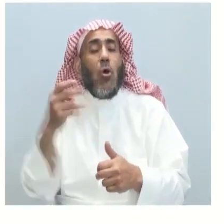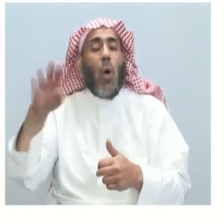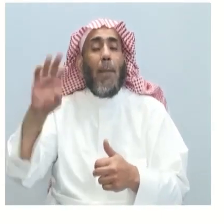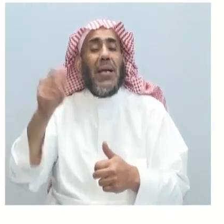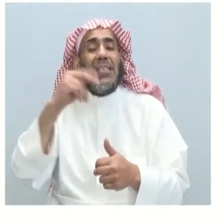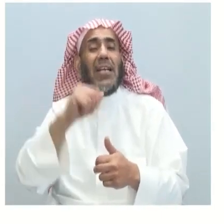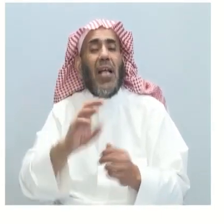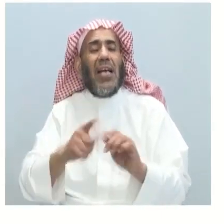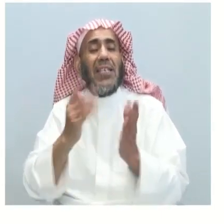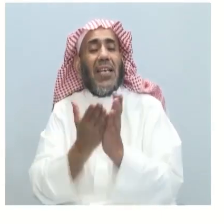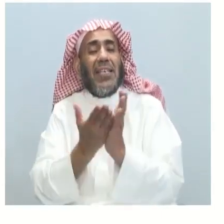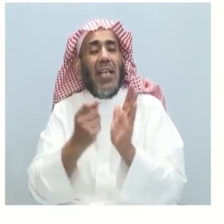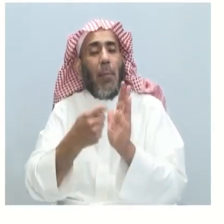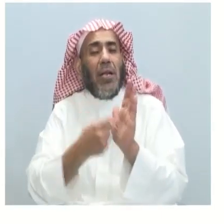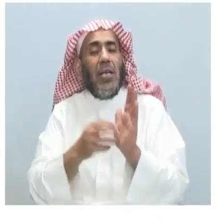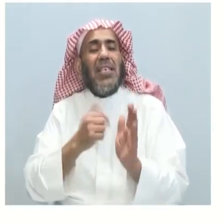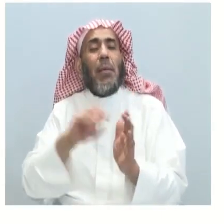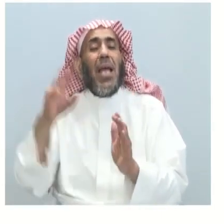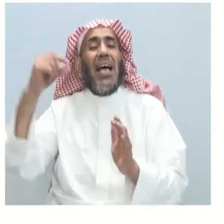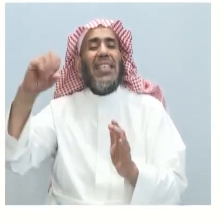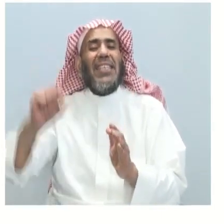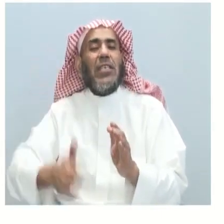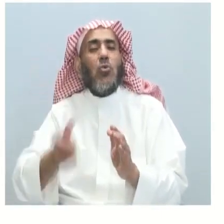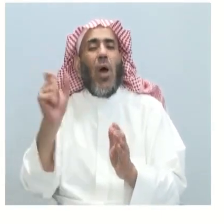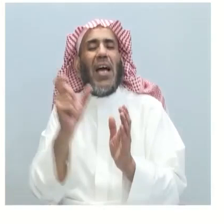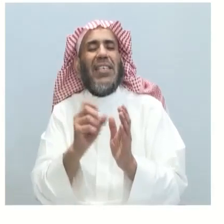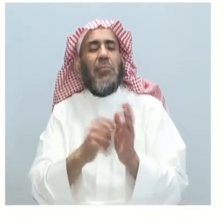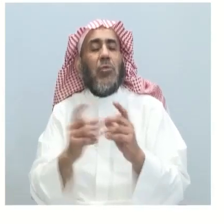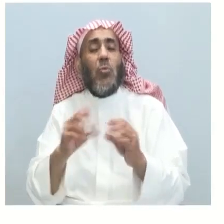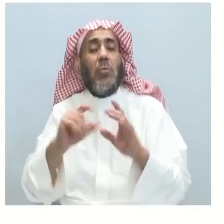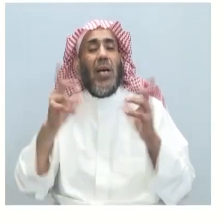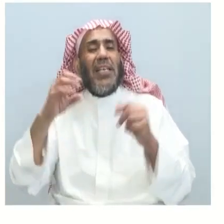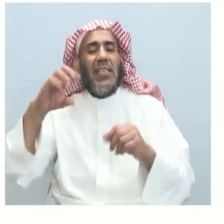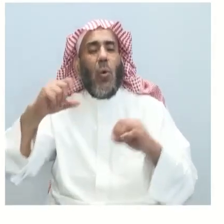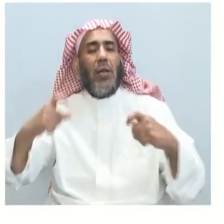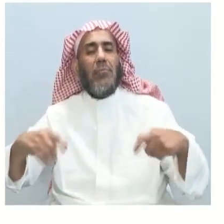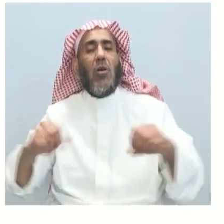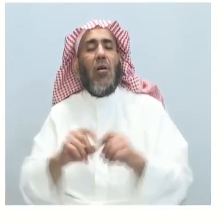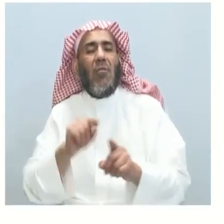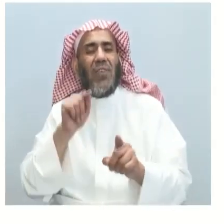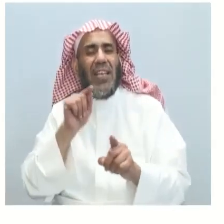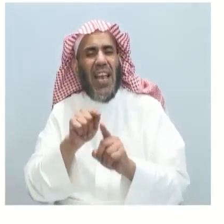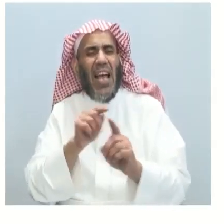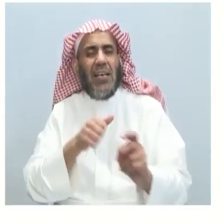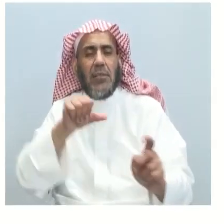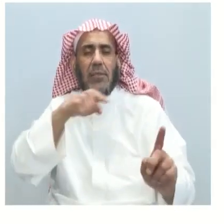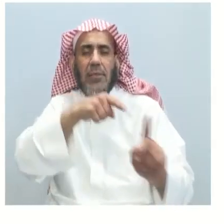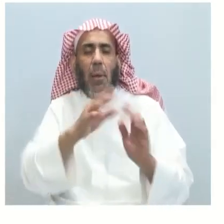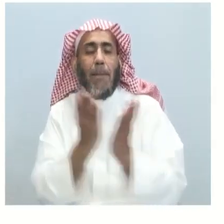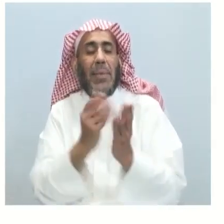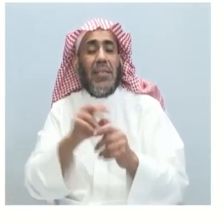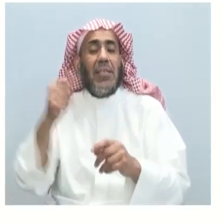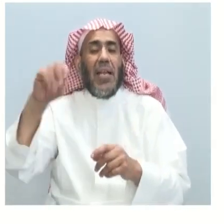العقاد اصد كتابا سمياه الديوان كتاب بعنوان الديوان هنا في نقد مدرسه الاحياء رد على مدرسه الاحياء